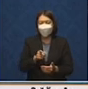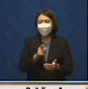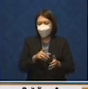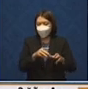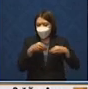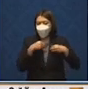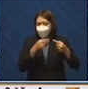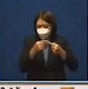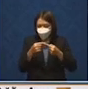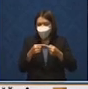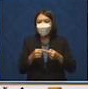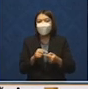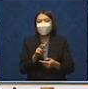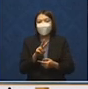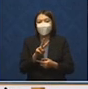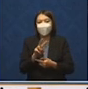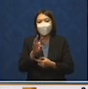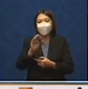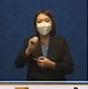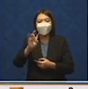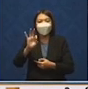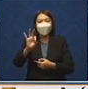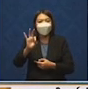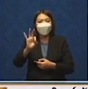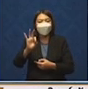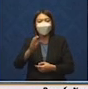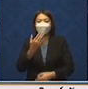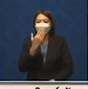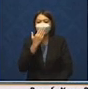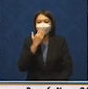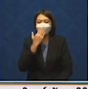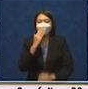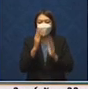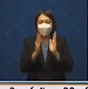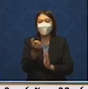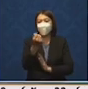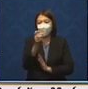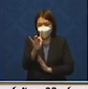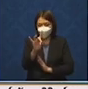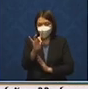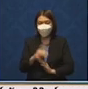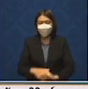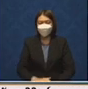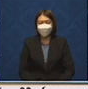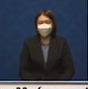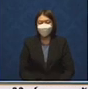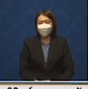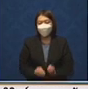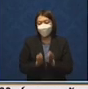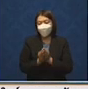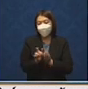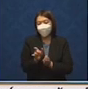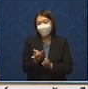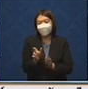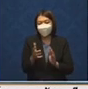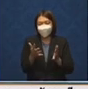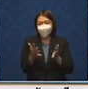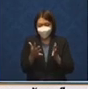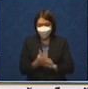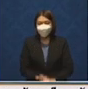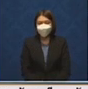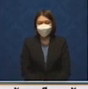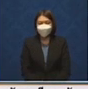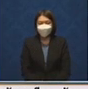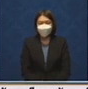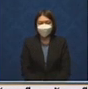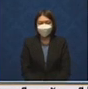ใจ249คนงดออกเสียง18คนไม่ลงคะแนนเสียงไม่มีเป็